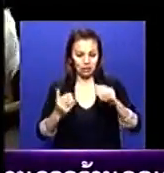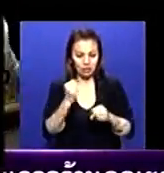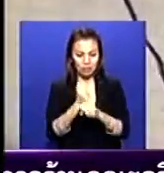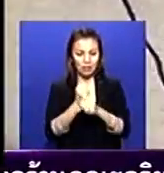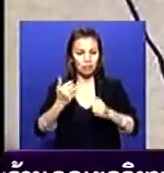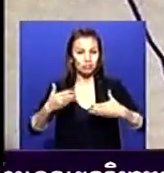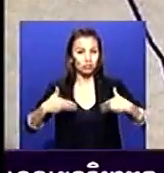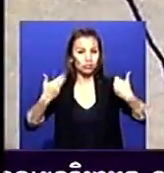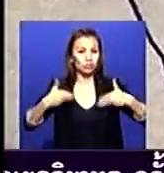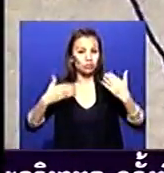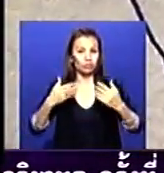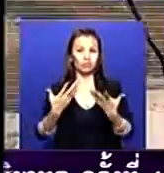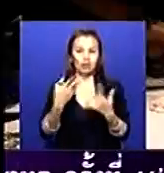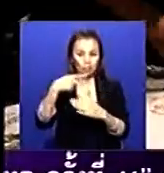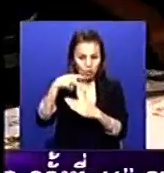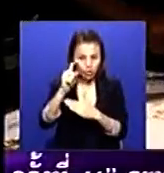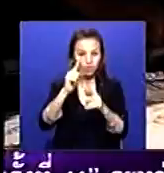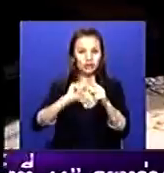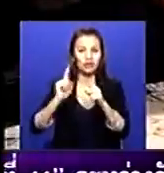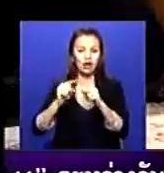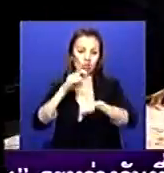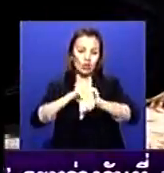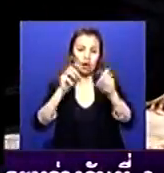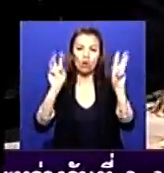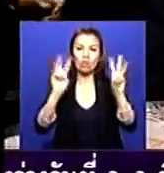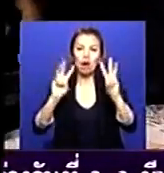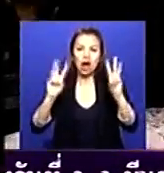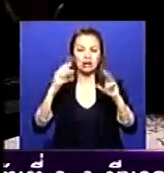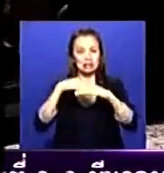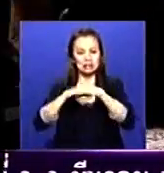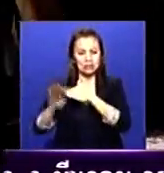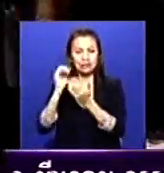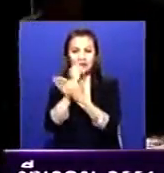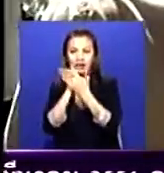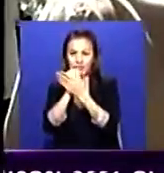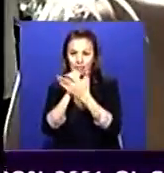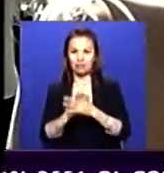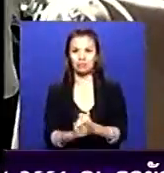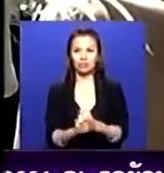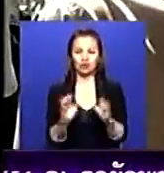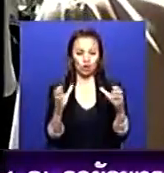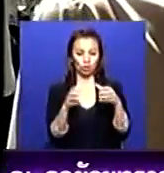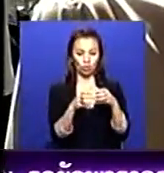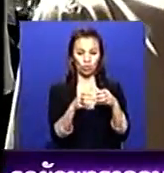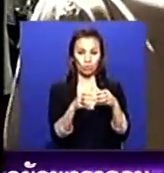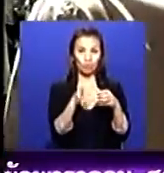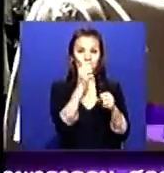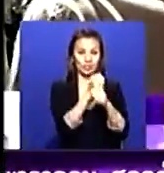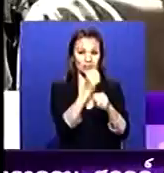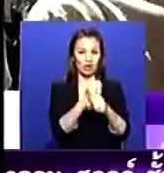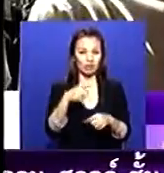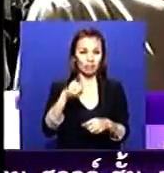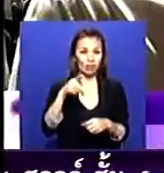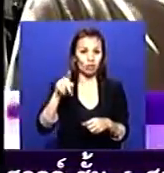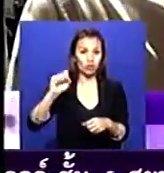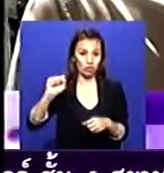านเป็นประโยชน์ในเวลาว่างเพื่อเป็นหนทางหลีกห่างจากยาเสพติด ซึ่งเป็นคณะทำงานที่ปปส.เนี่ย